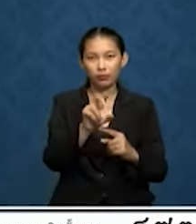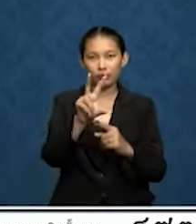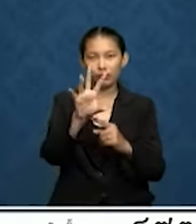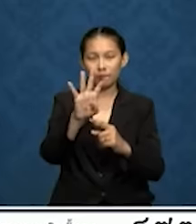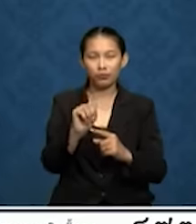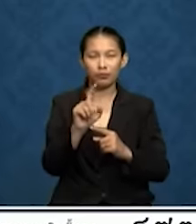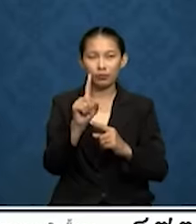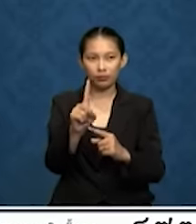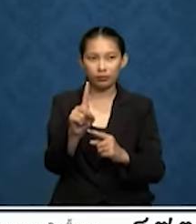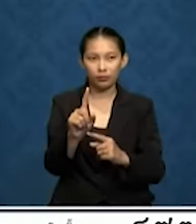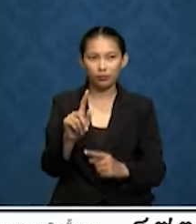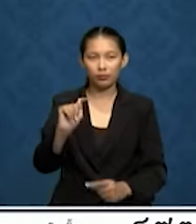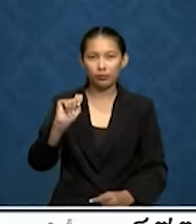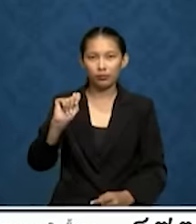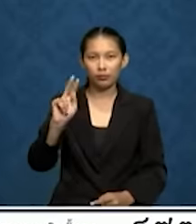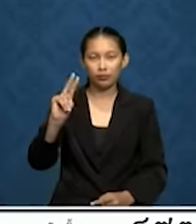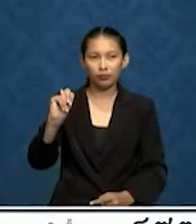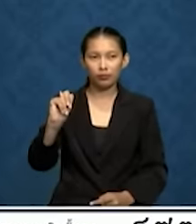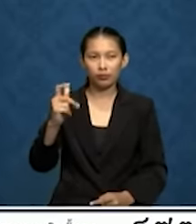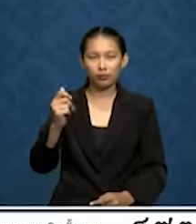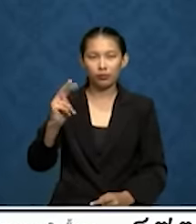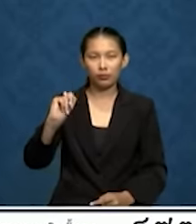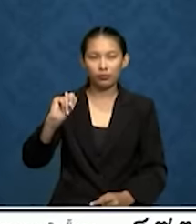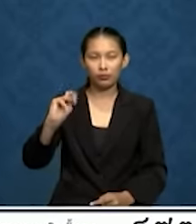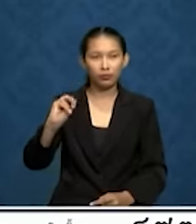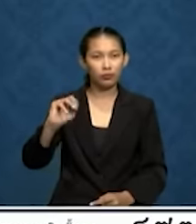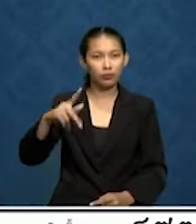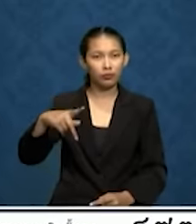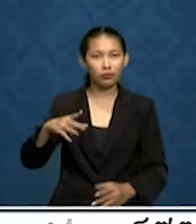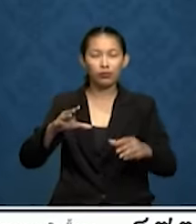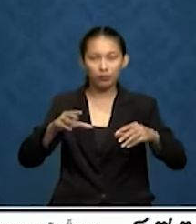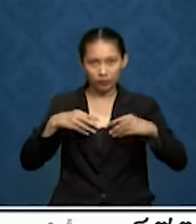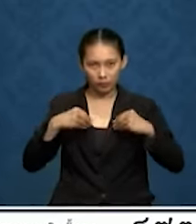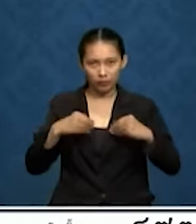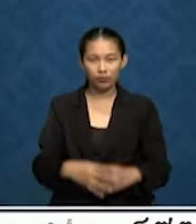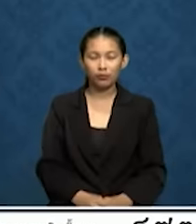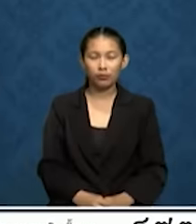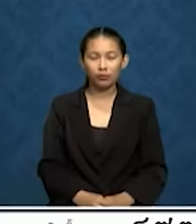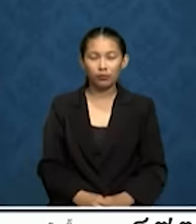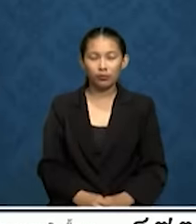141นายถนอมพงษ์หลีกภัย เห็นชอบครับ